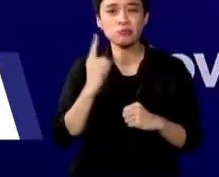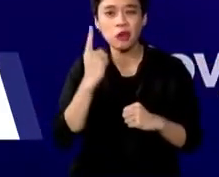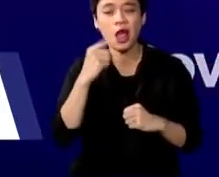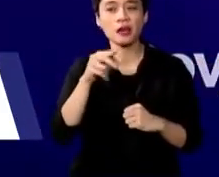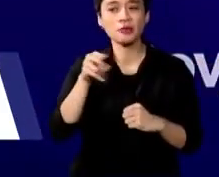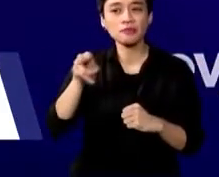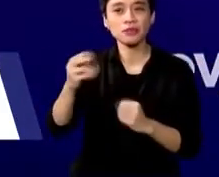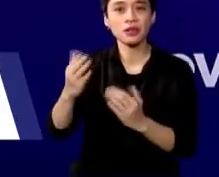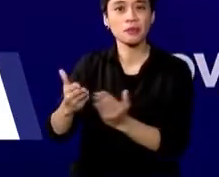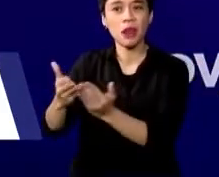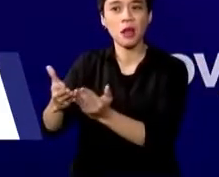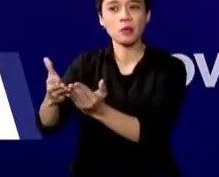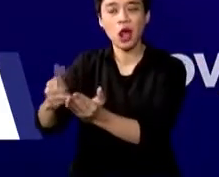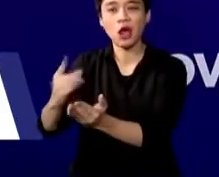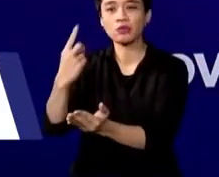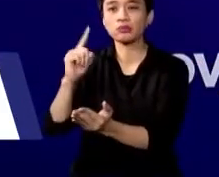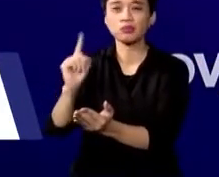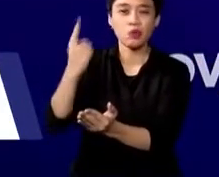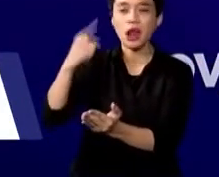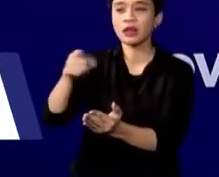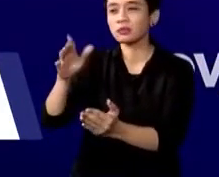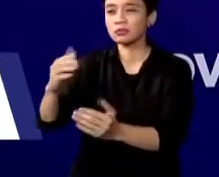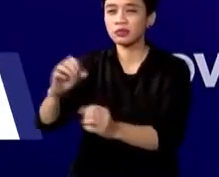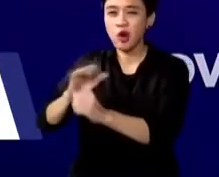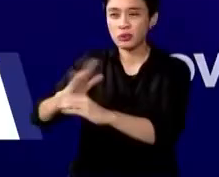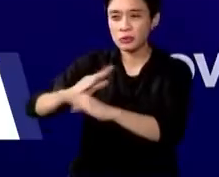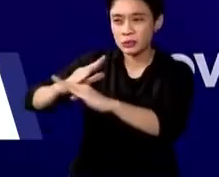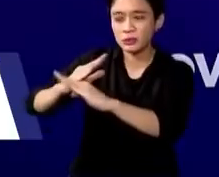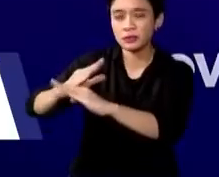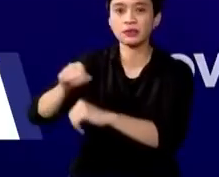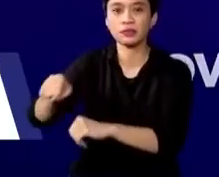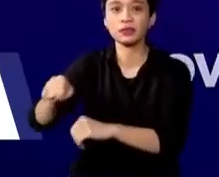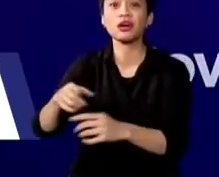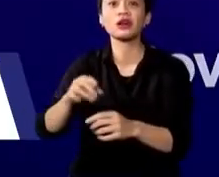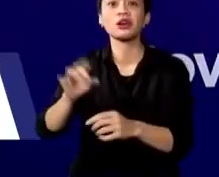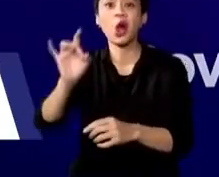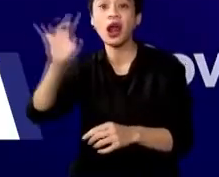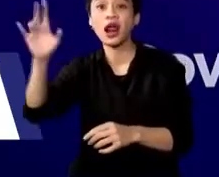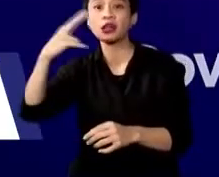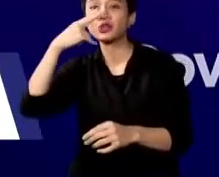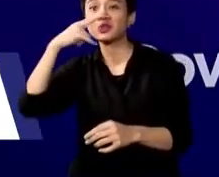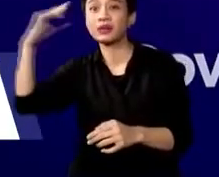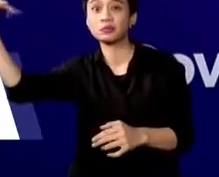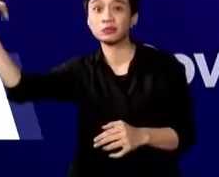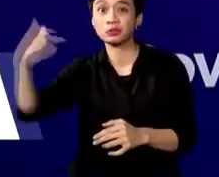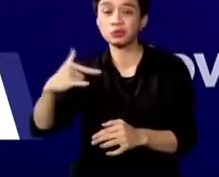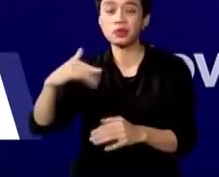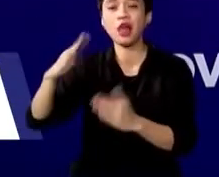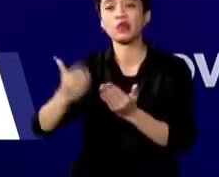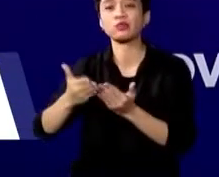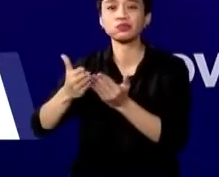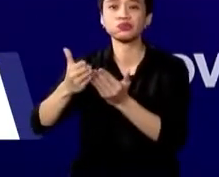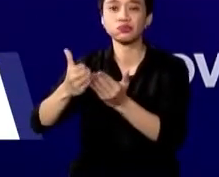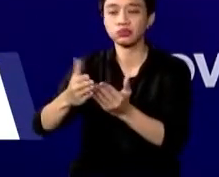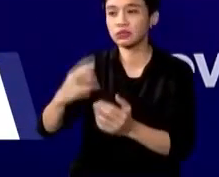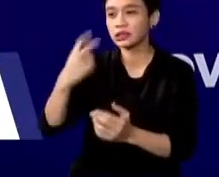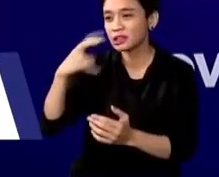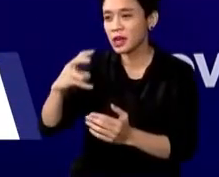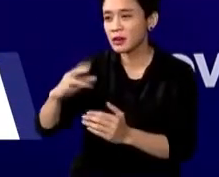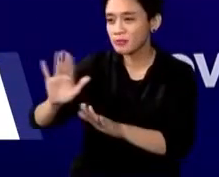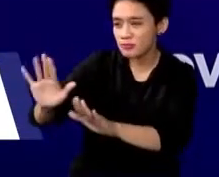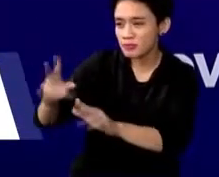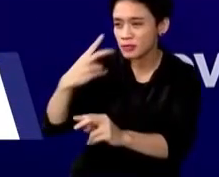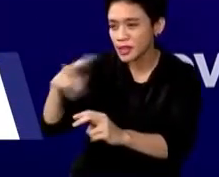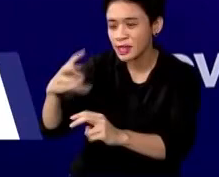Pelabuhan melakukan pencegahan dan penangkalan dan juga mereka yang baru datang dari luar negeri jadi bulan 3 bulan 4 itu